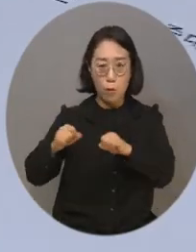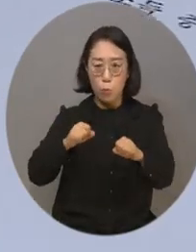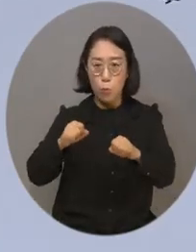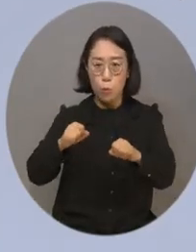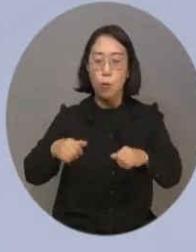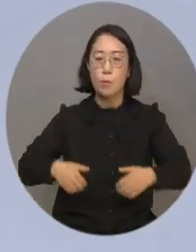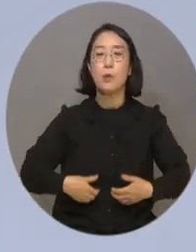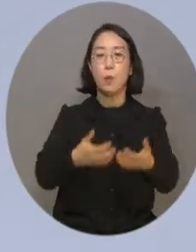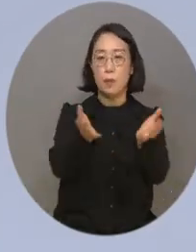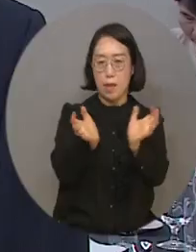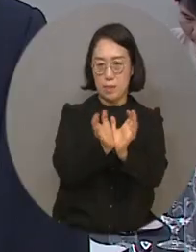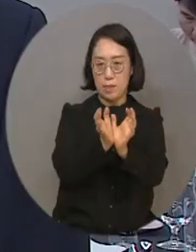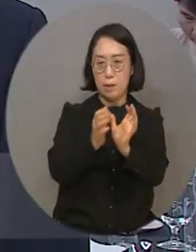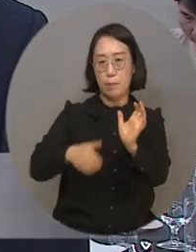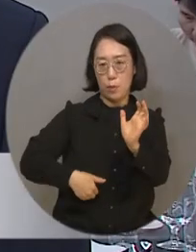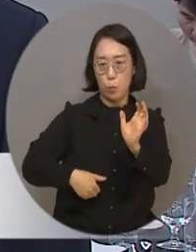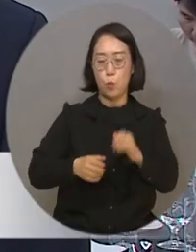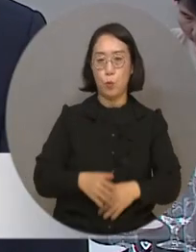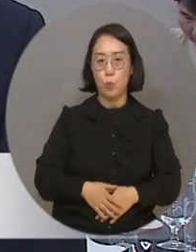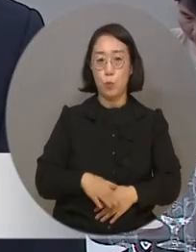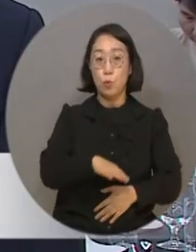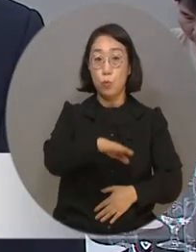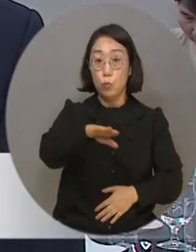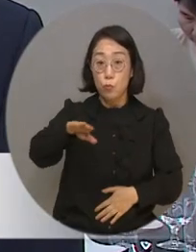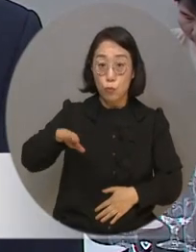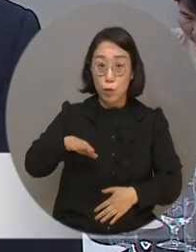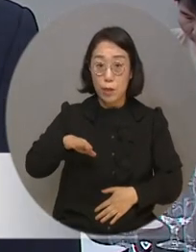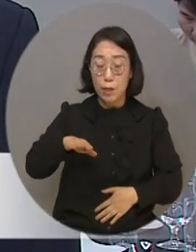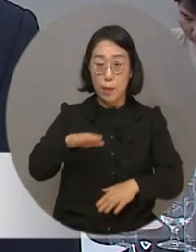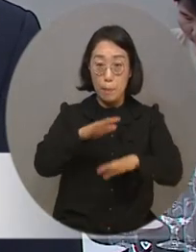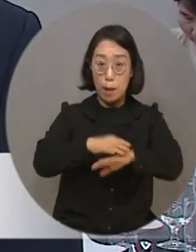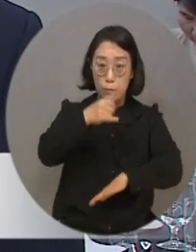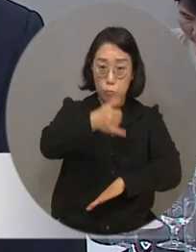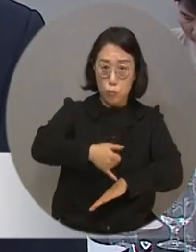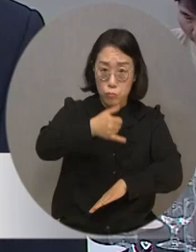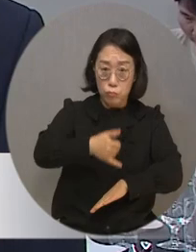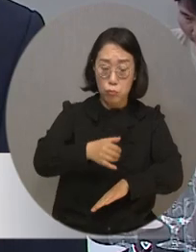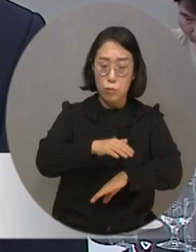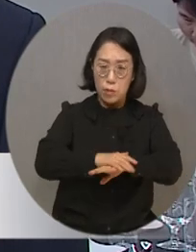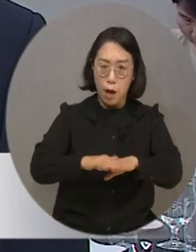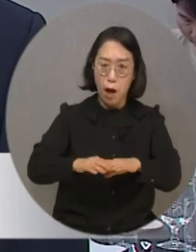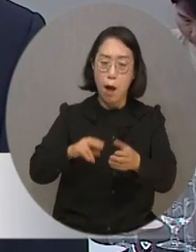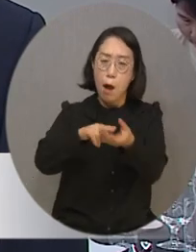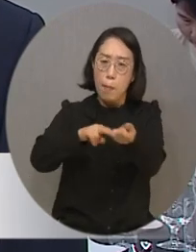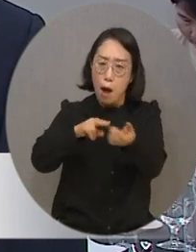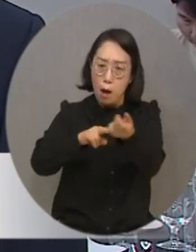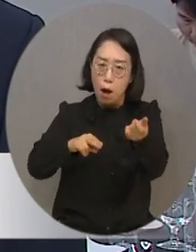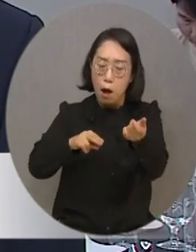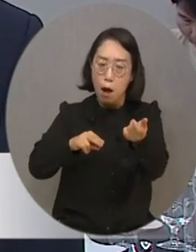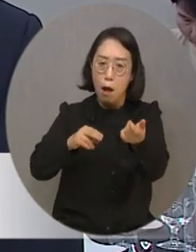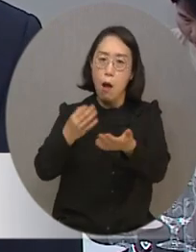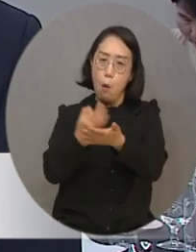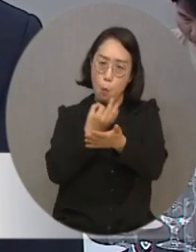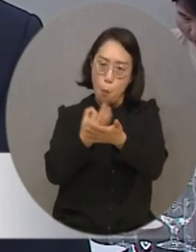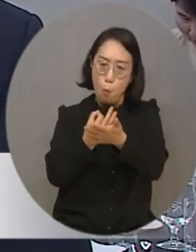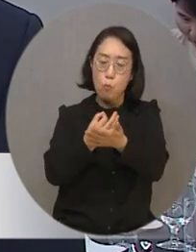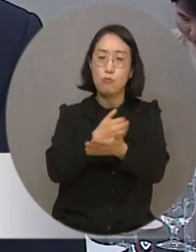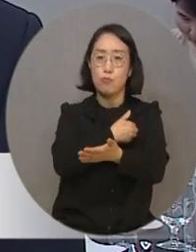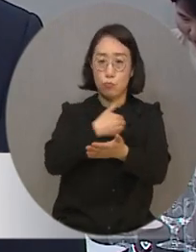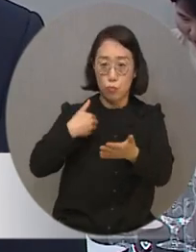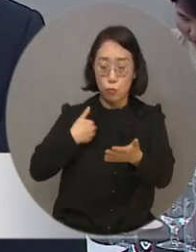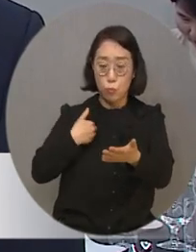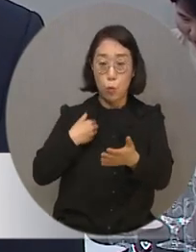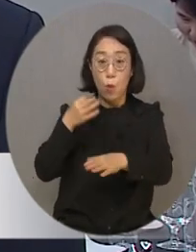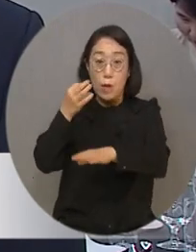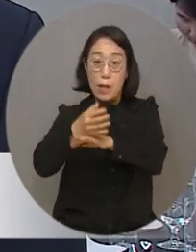절실하게 필요했습니다. 우리 농업인들에게는 제값받는 농산물 판매와 또